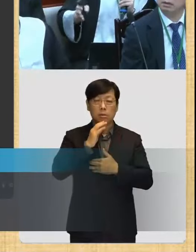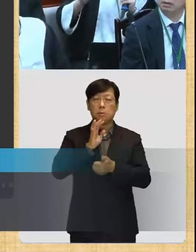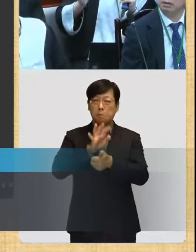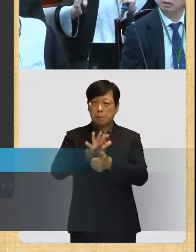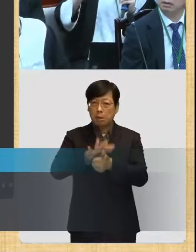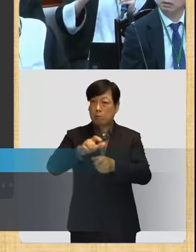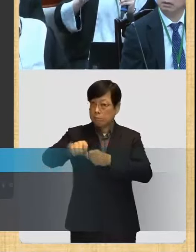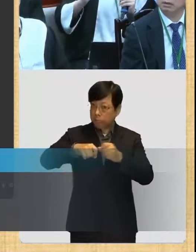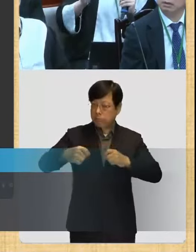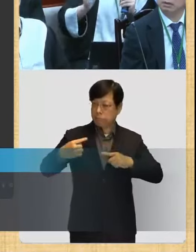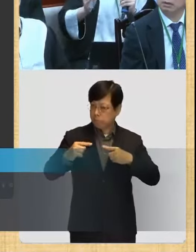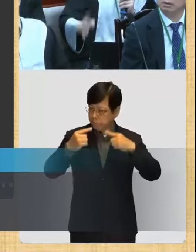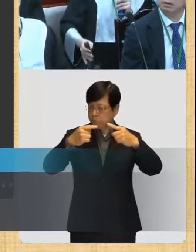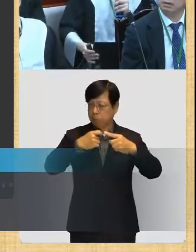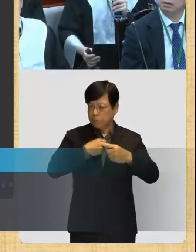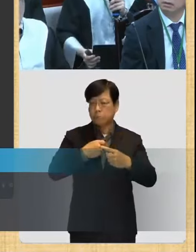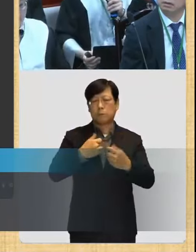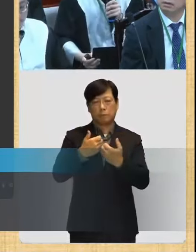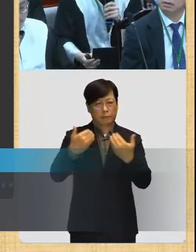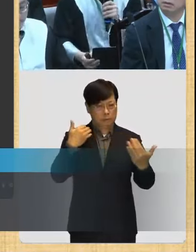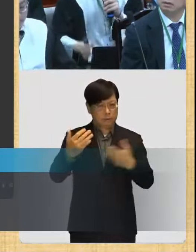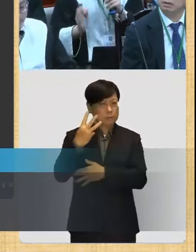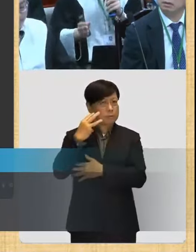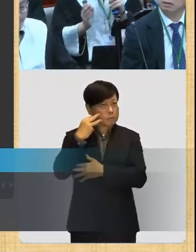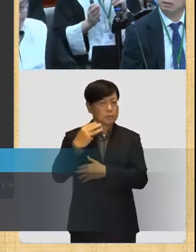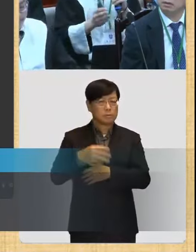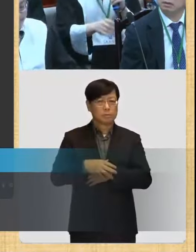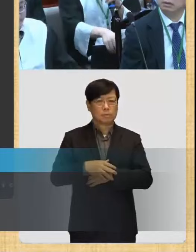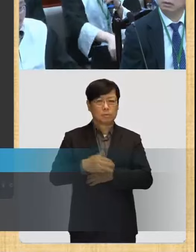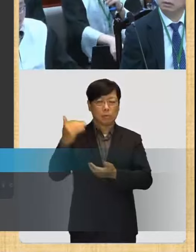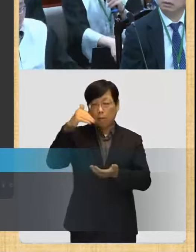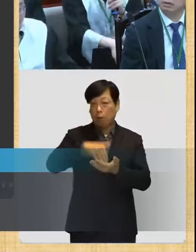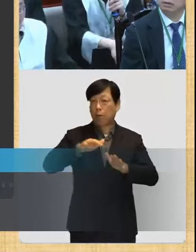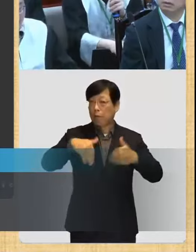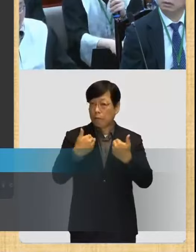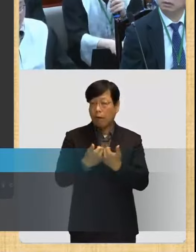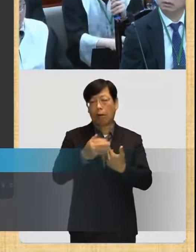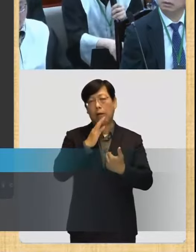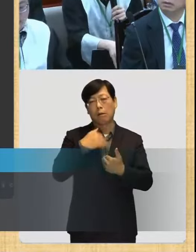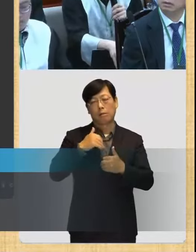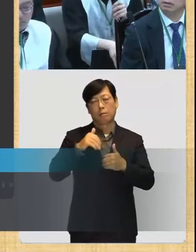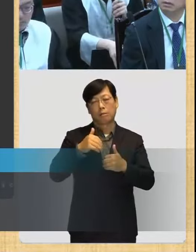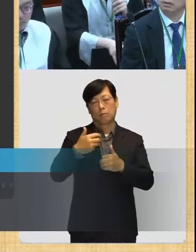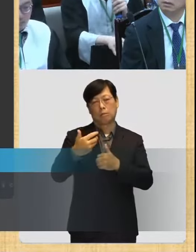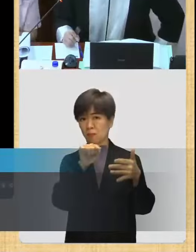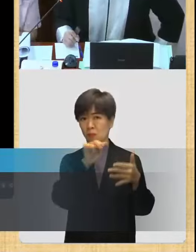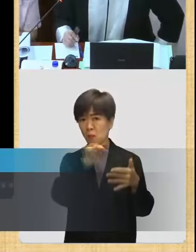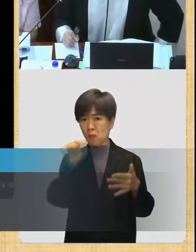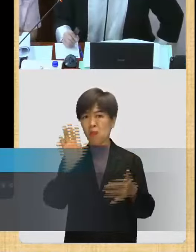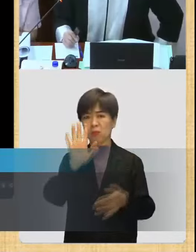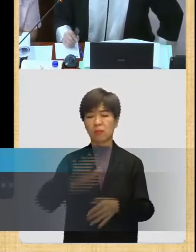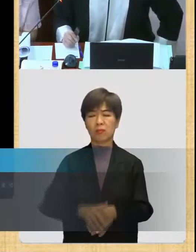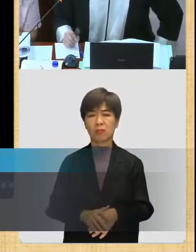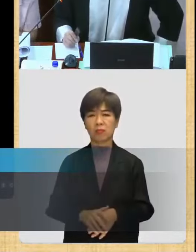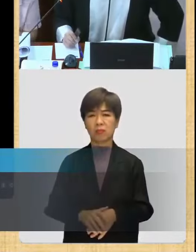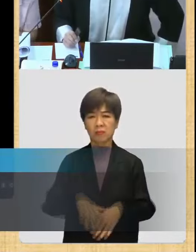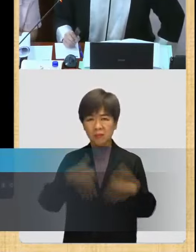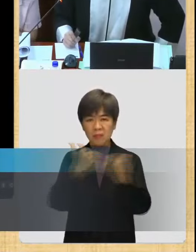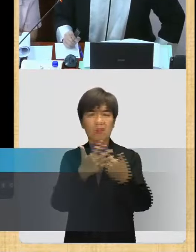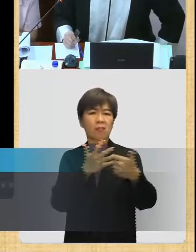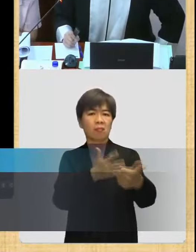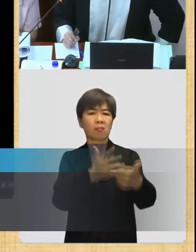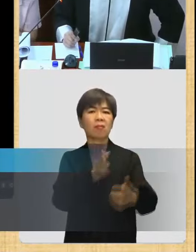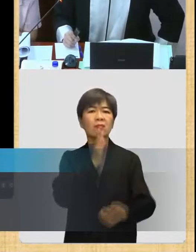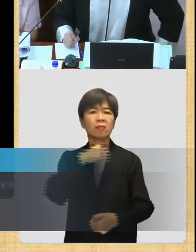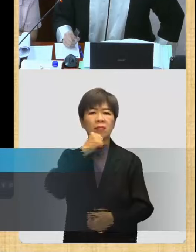是为了政策辩护沟通厘清责任政治所必要，可是却落入反质询的质疑。 反质询呢，是